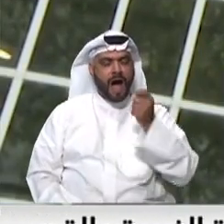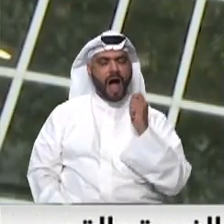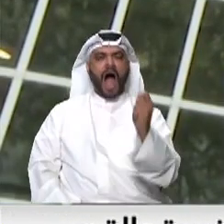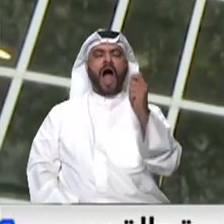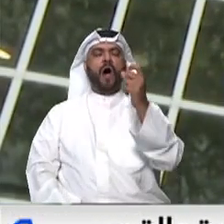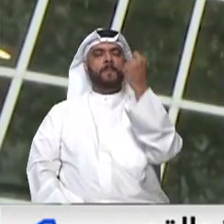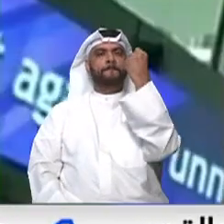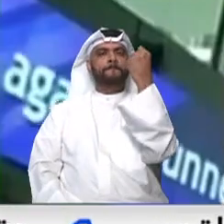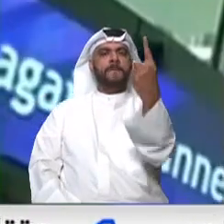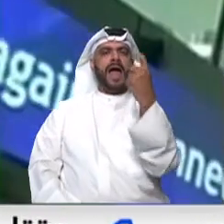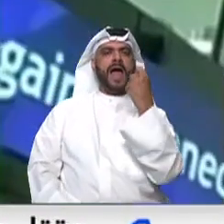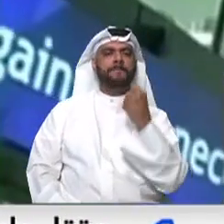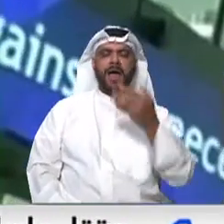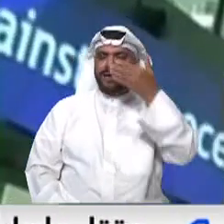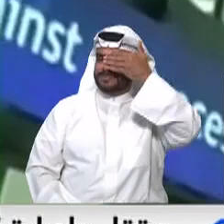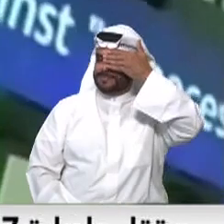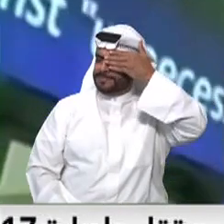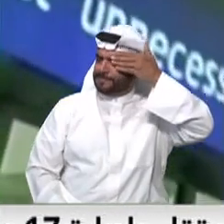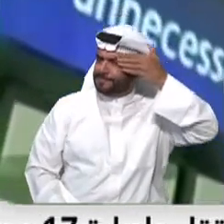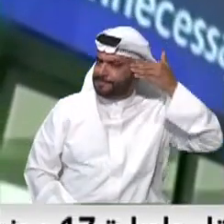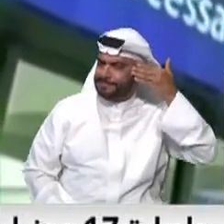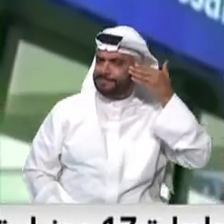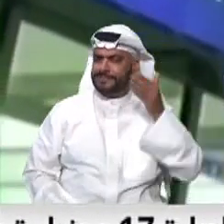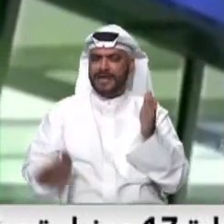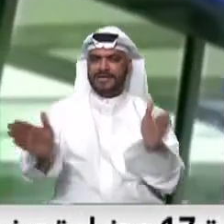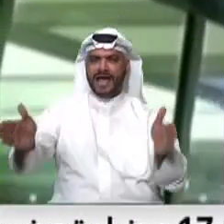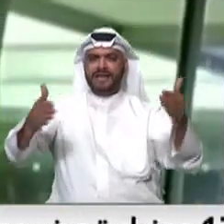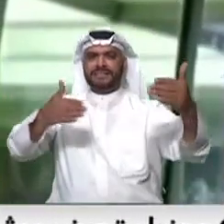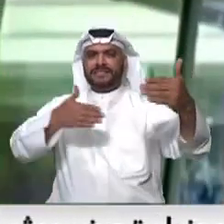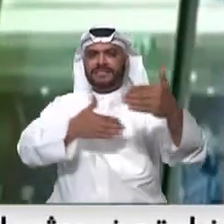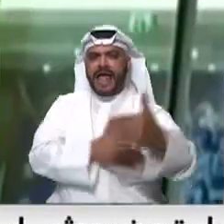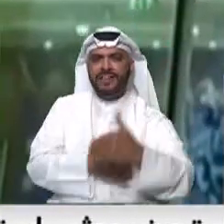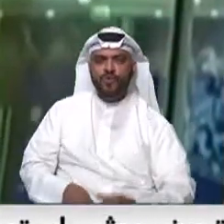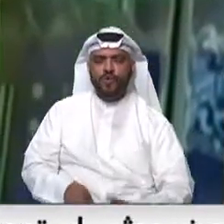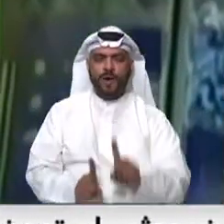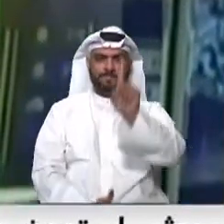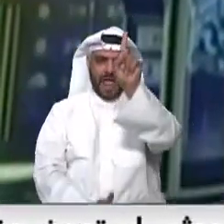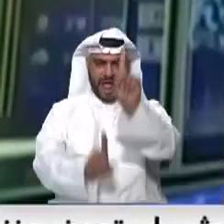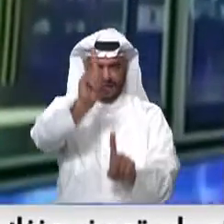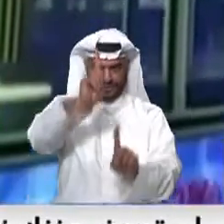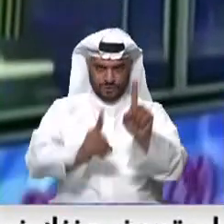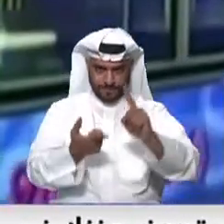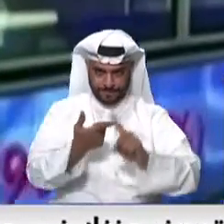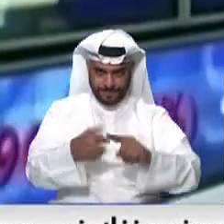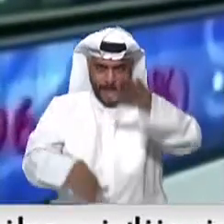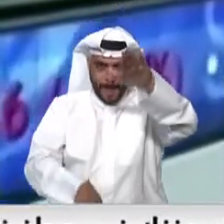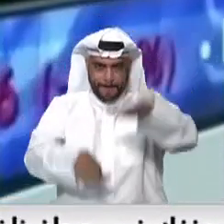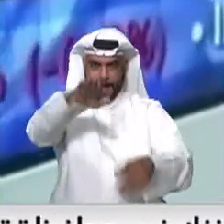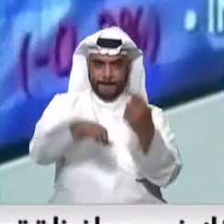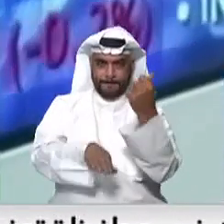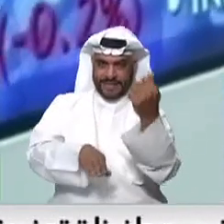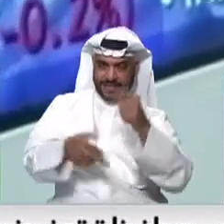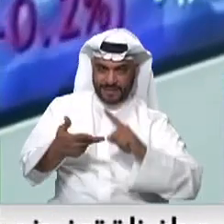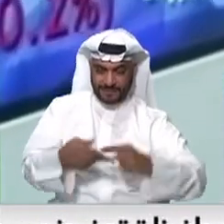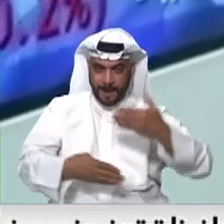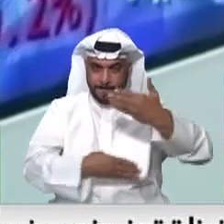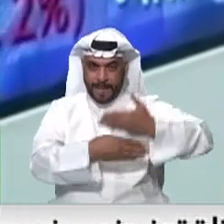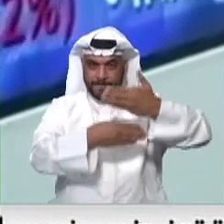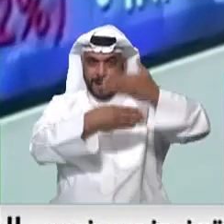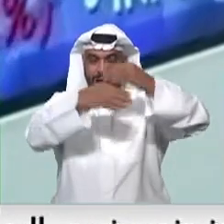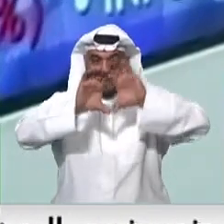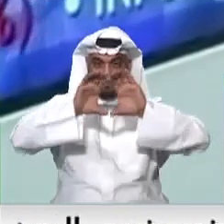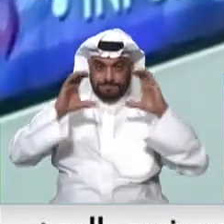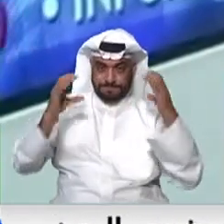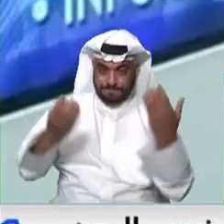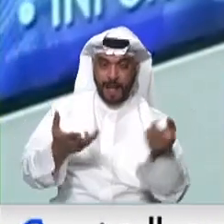عالمي بحنكته في إدارة أنشطة صناديق تتضمن أصولا للأسهم والعقارات، بالإضافة إلى علاقته الجيدة مع بنك إنجلترا